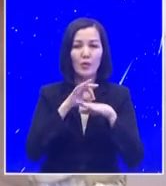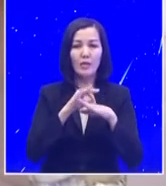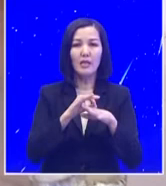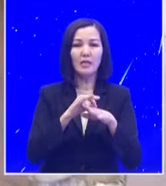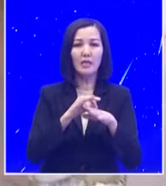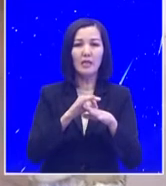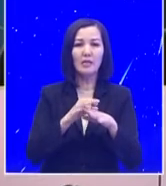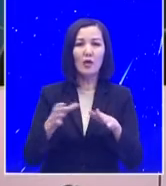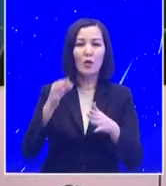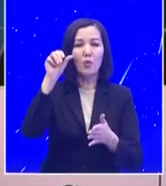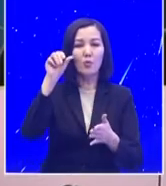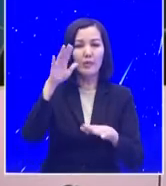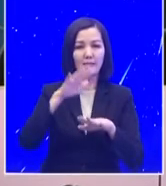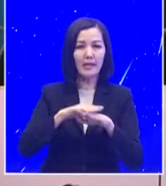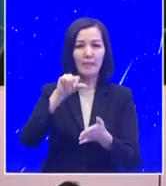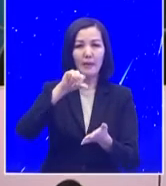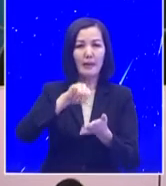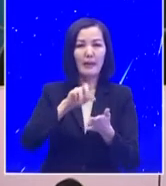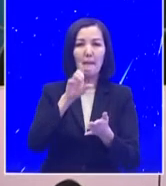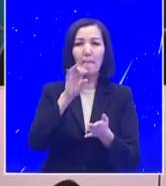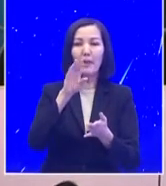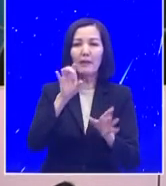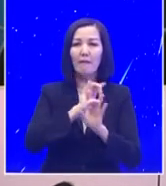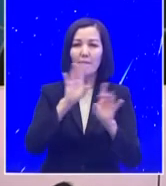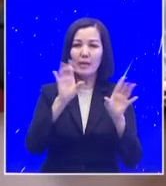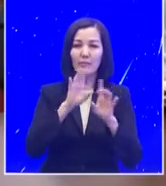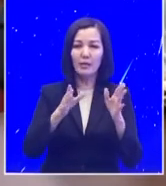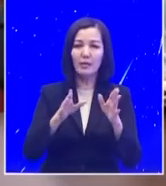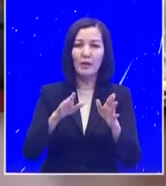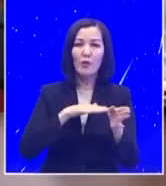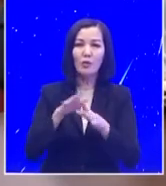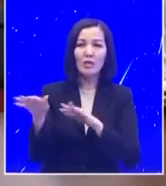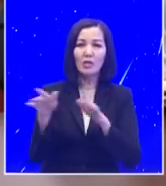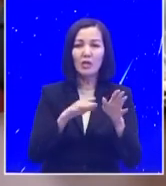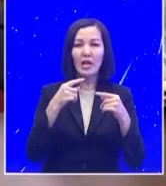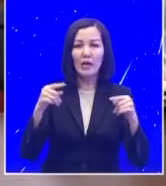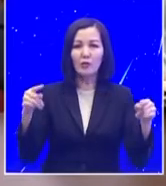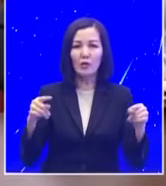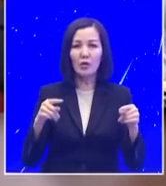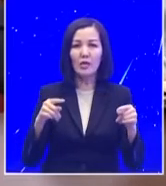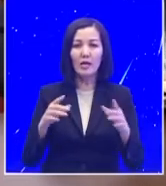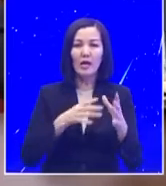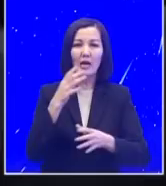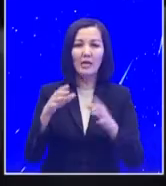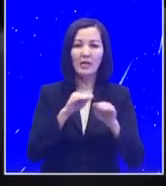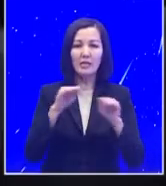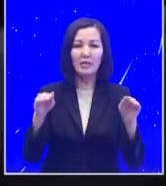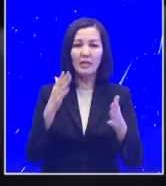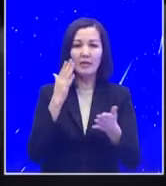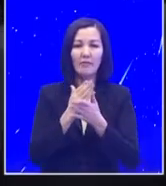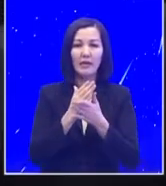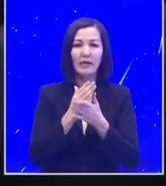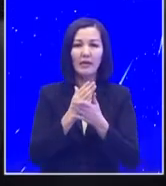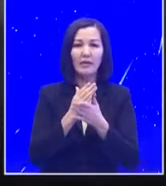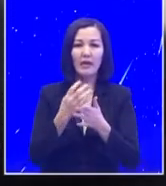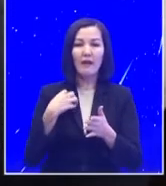өткен селекторлық кеңесте Амандық Баталов мәлімдеді. Өткізілген шара сан түрлі, арасында халықаралық